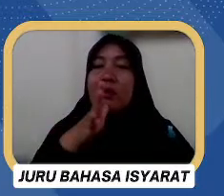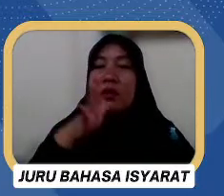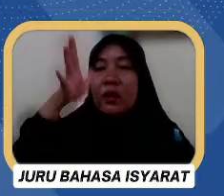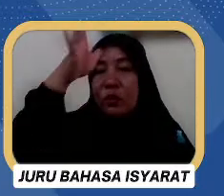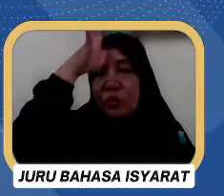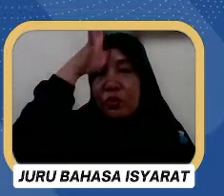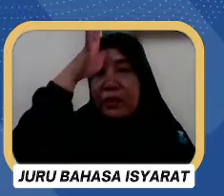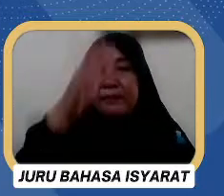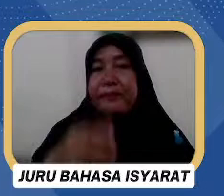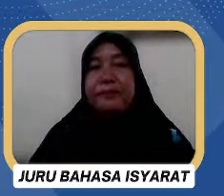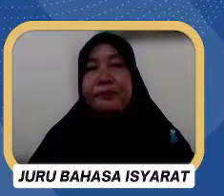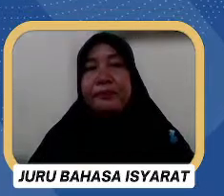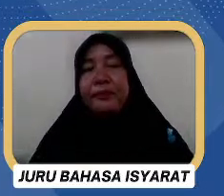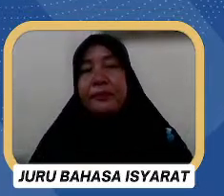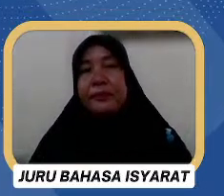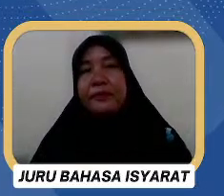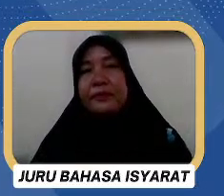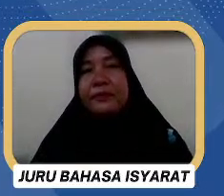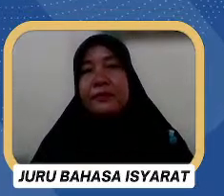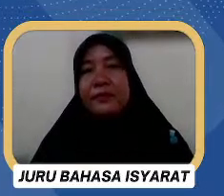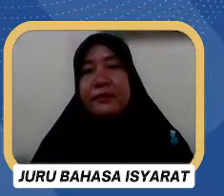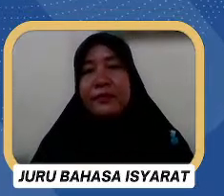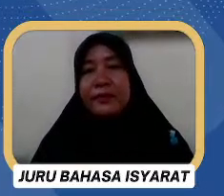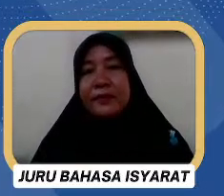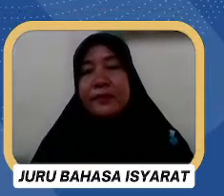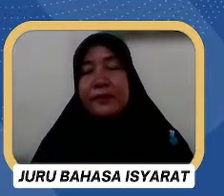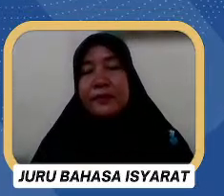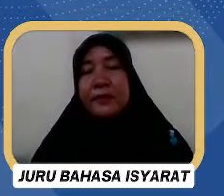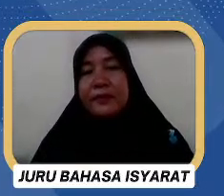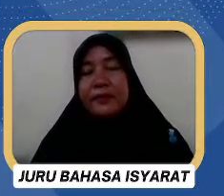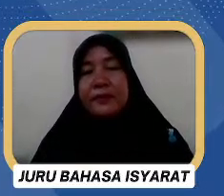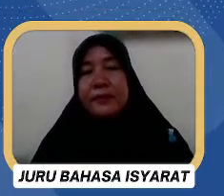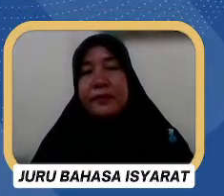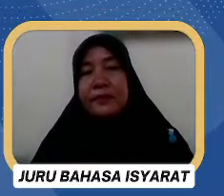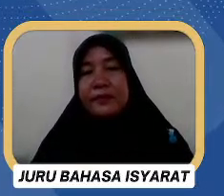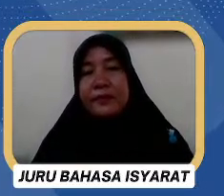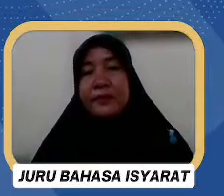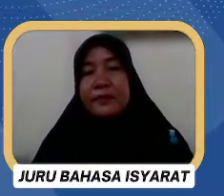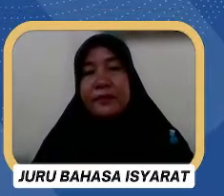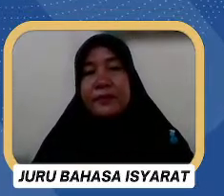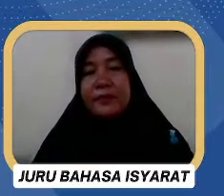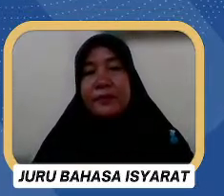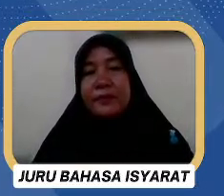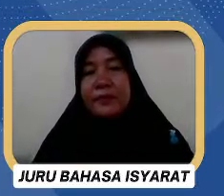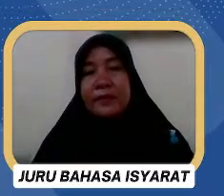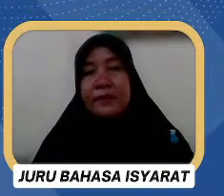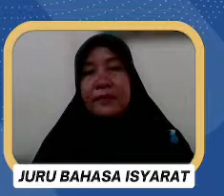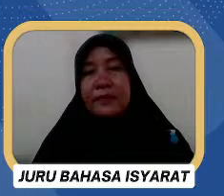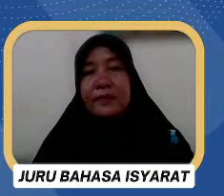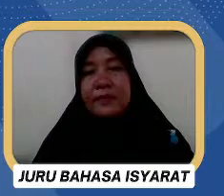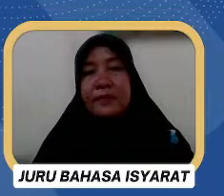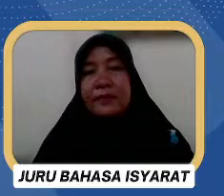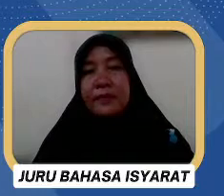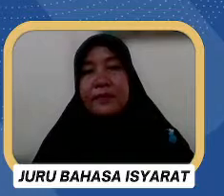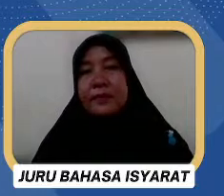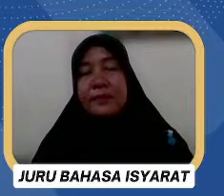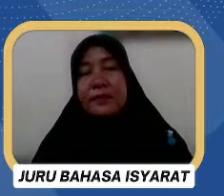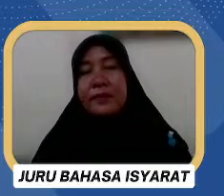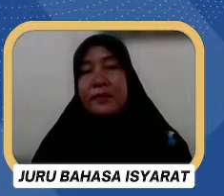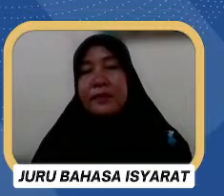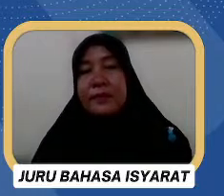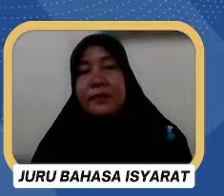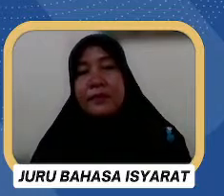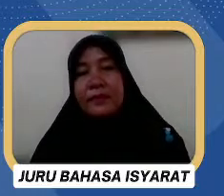benar-benar harus diperhatikan ketika kita belajar ataupun mengakses ruang digital yang ada pada saat ini. Ruang